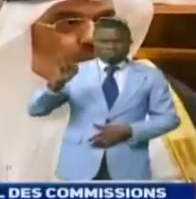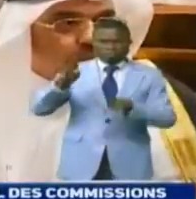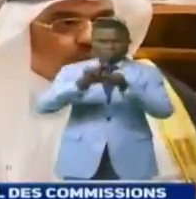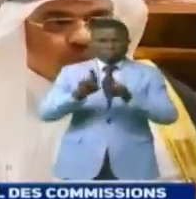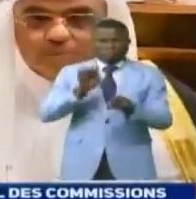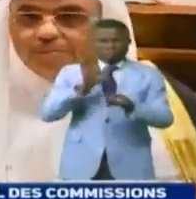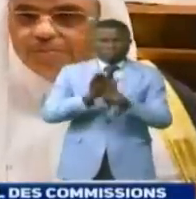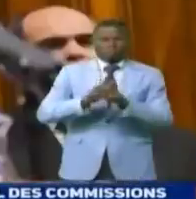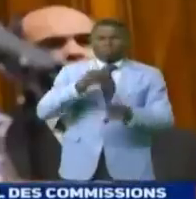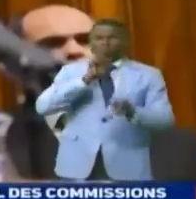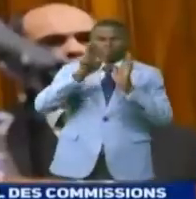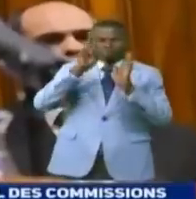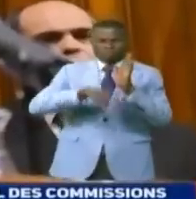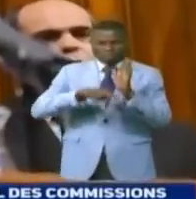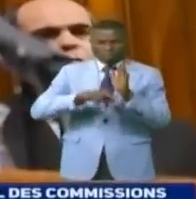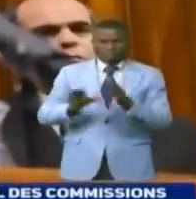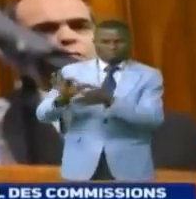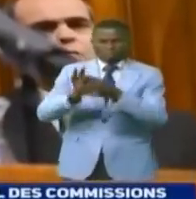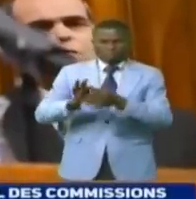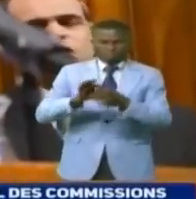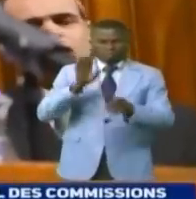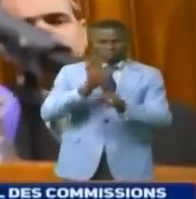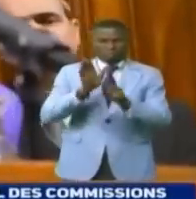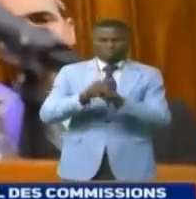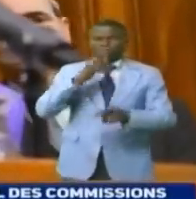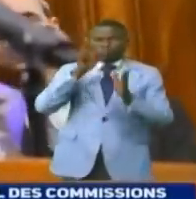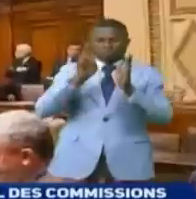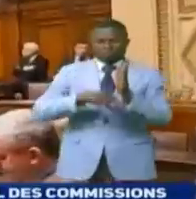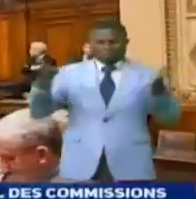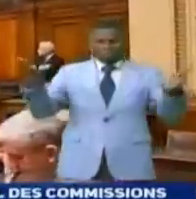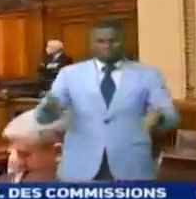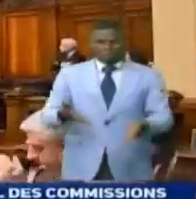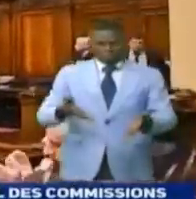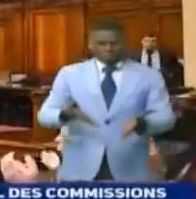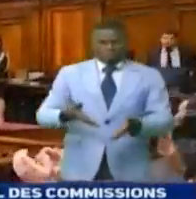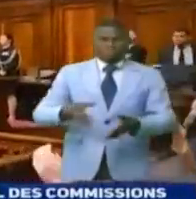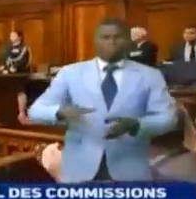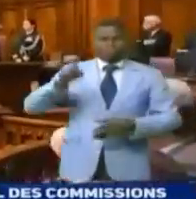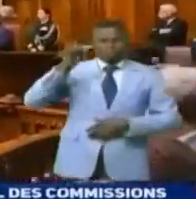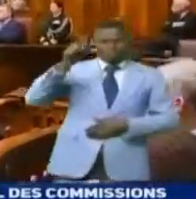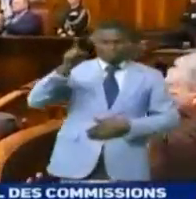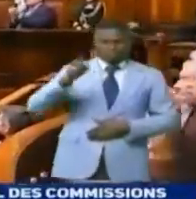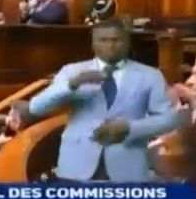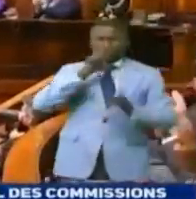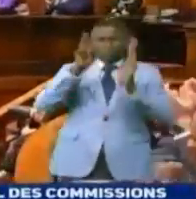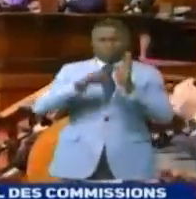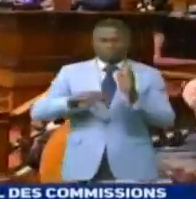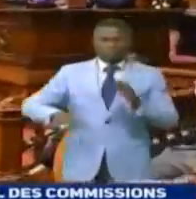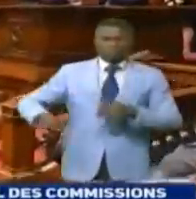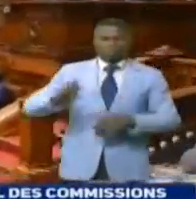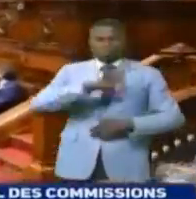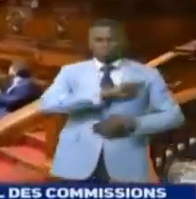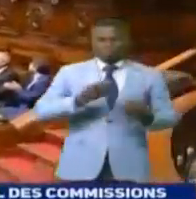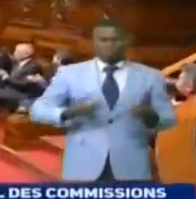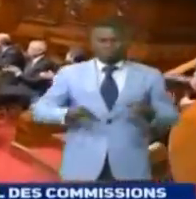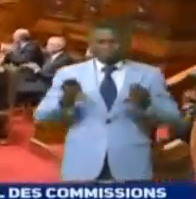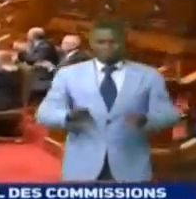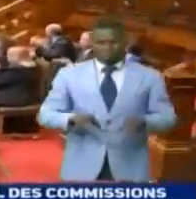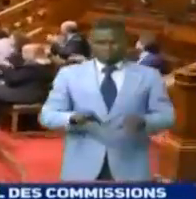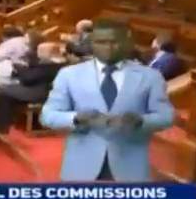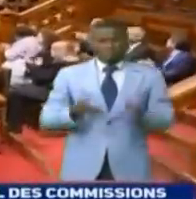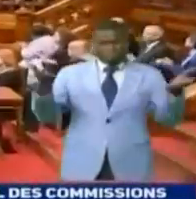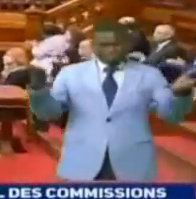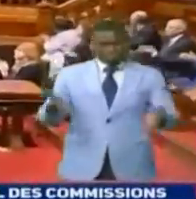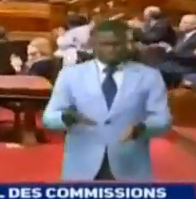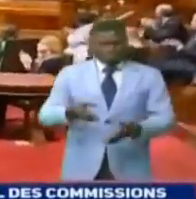plusieurs parlementaires de l'Union interparlementaire présent à Montevideo. Le Parlement de la République démocratique du Congo est bien